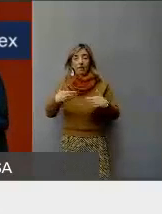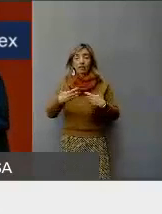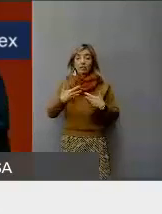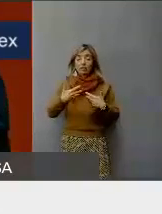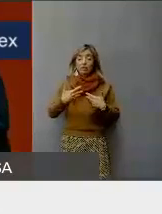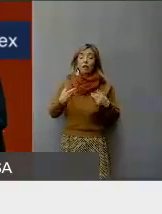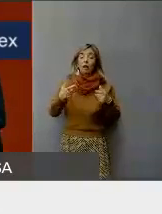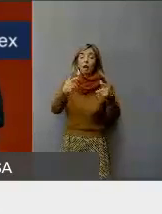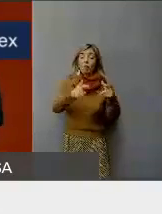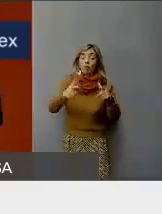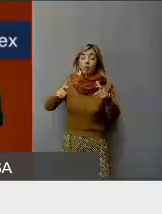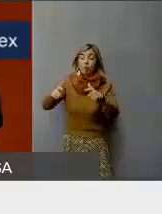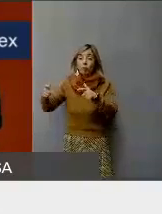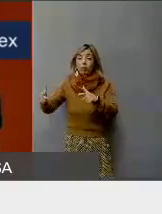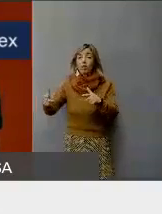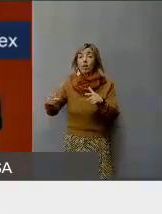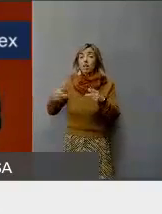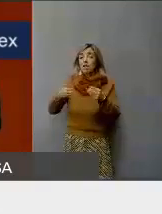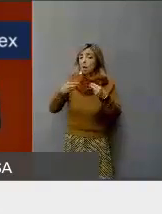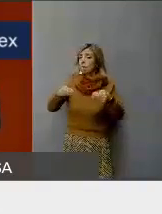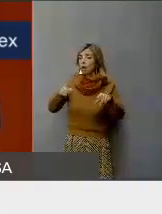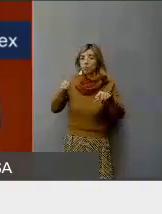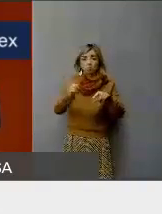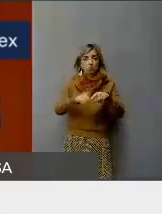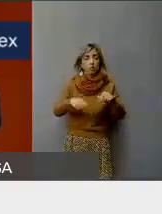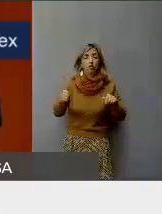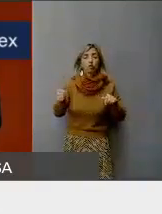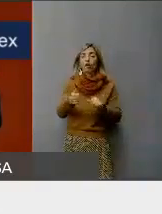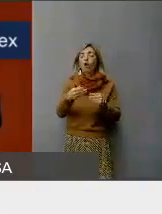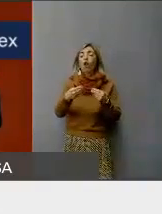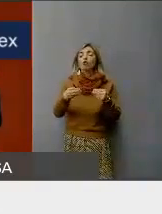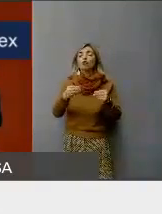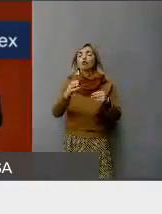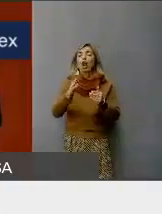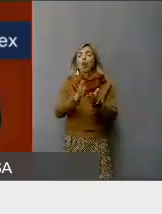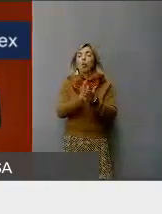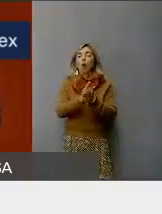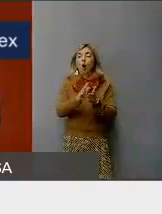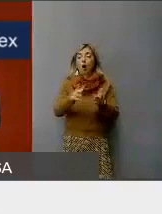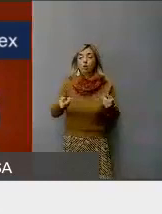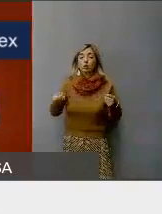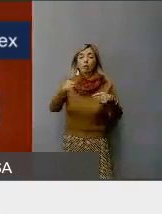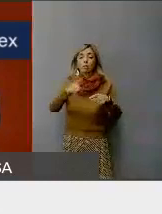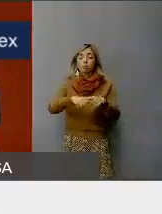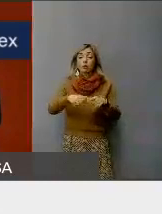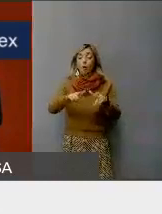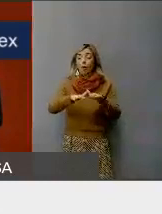cellulosa e usando quando c'è in bambù e bottigliette di vetro ai tavolini e dehors